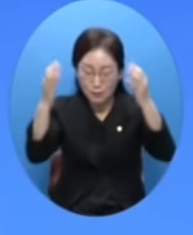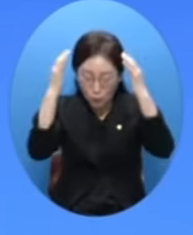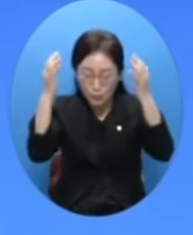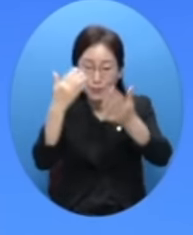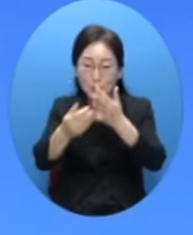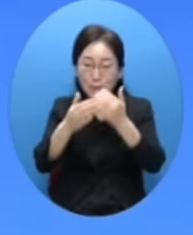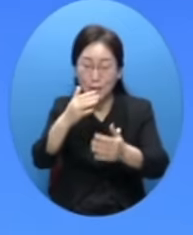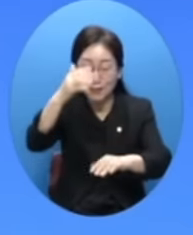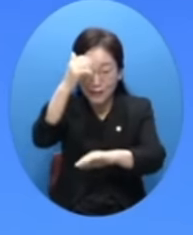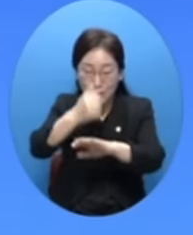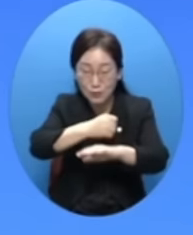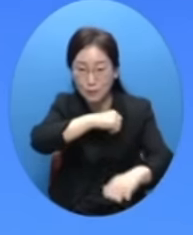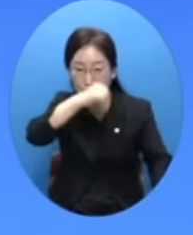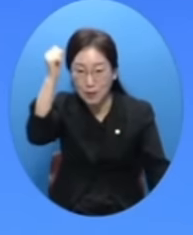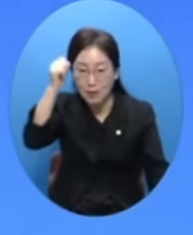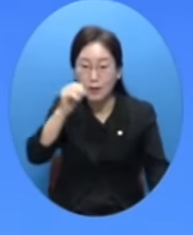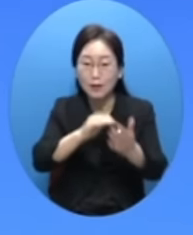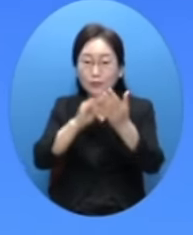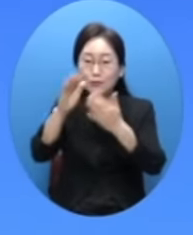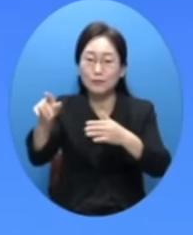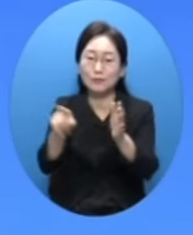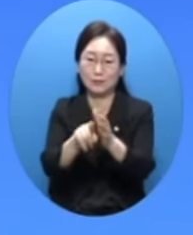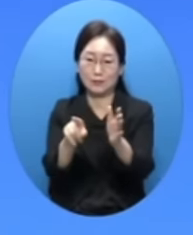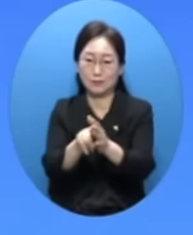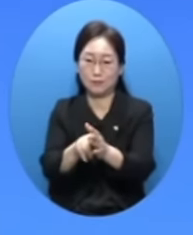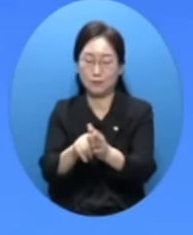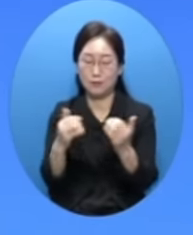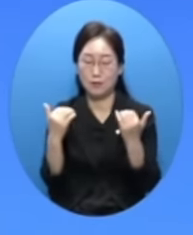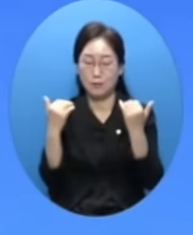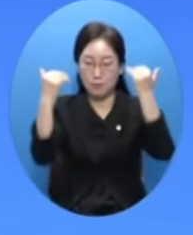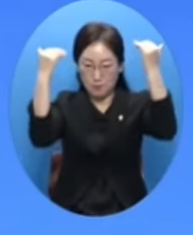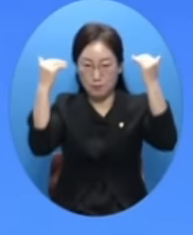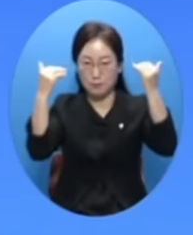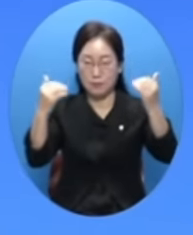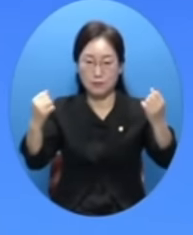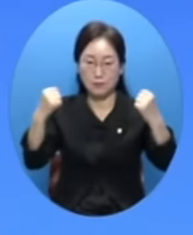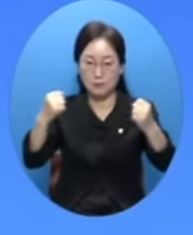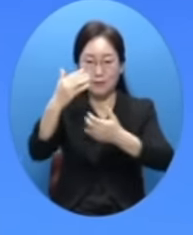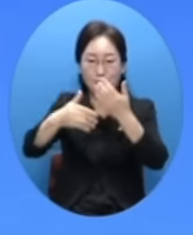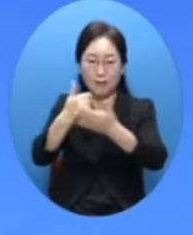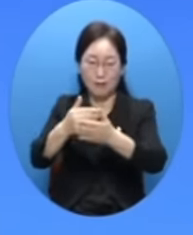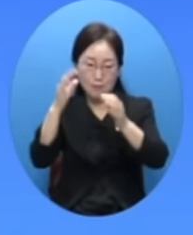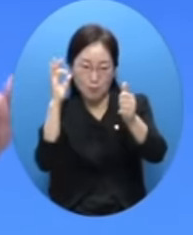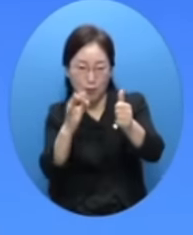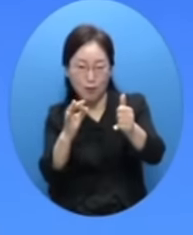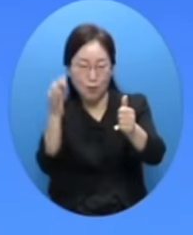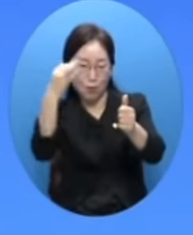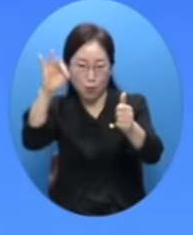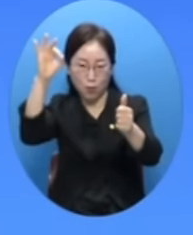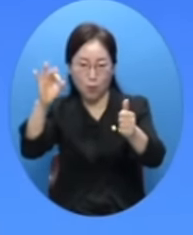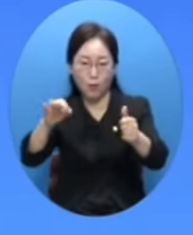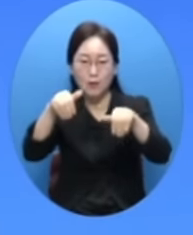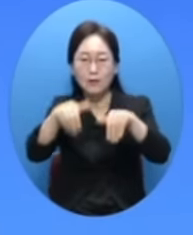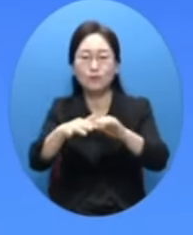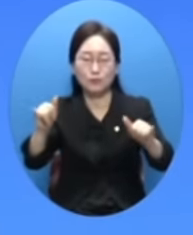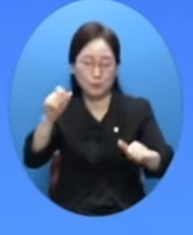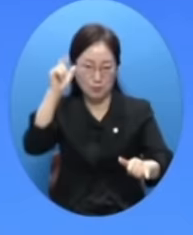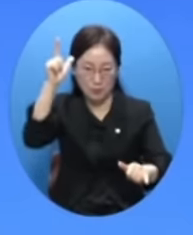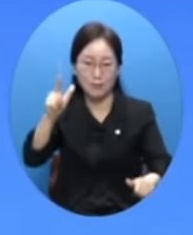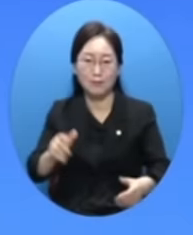고난을 통과한 후에 믿음의 거인으로 하나님 인정받는 주님의 일꾼으로 우리가 성장하게 되는